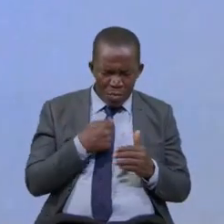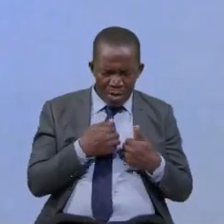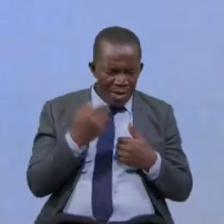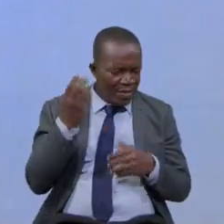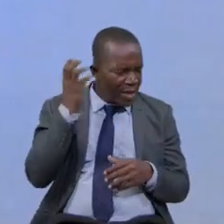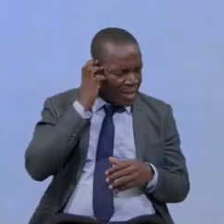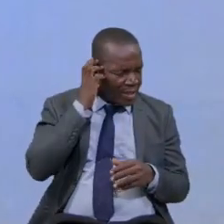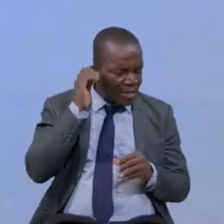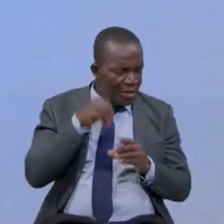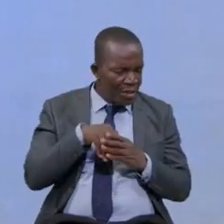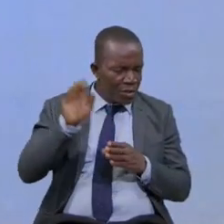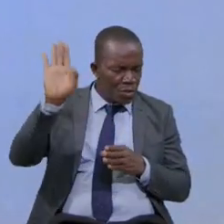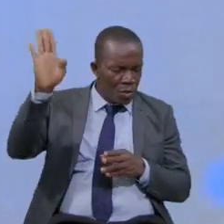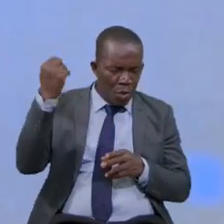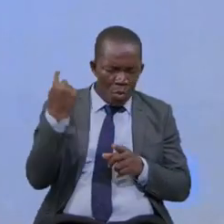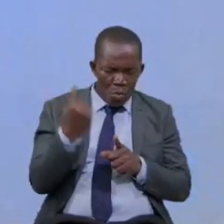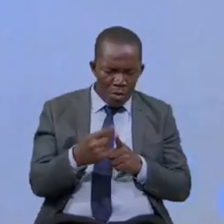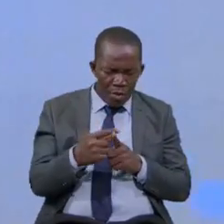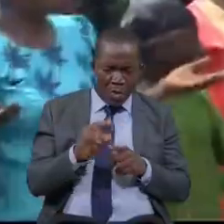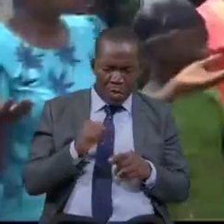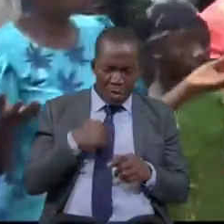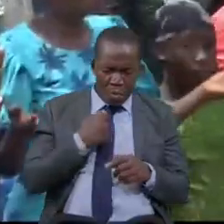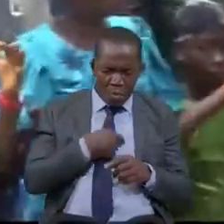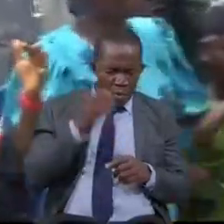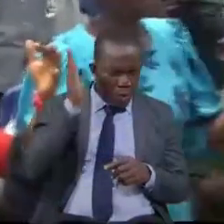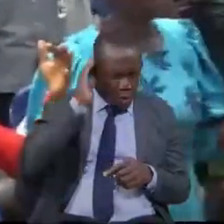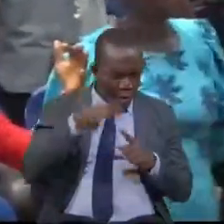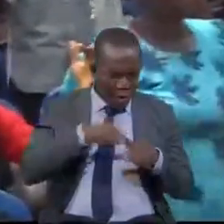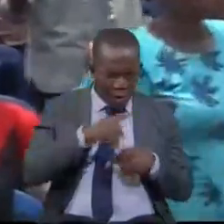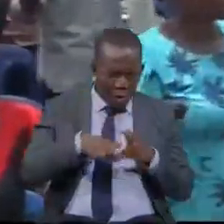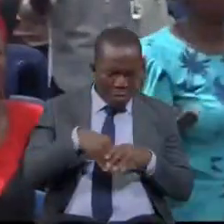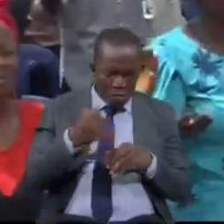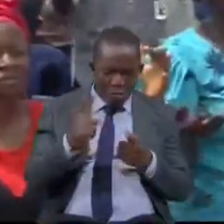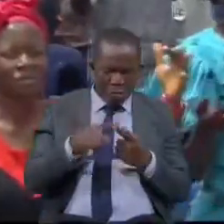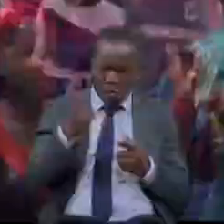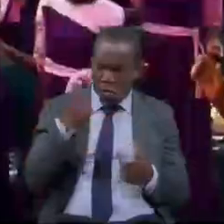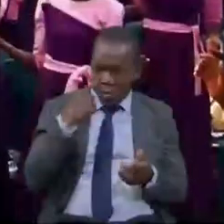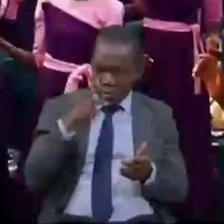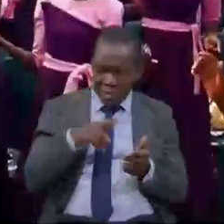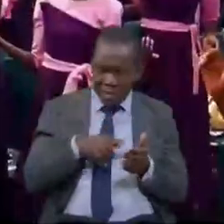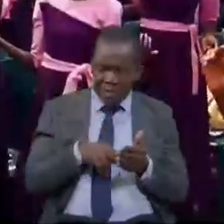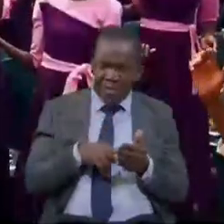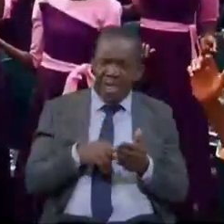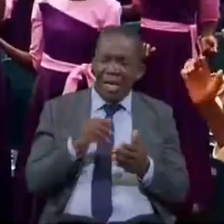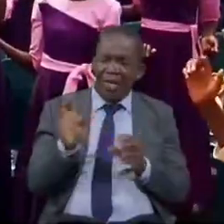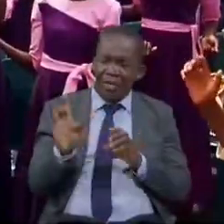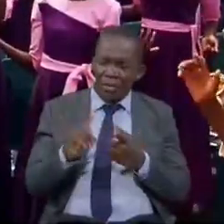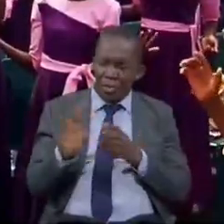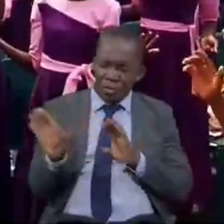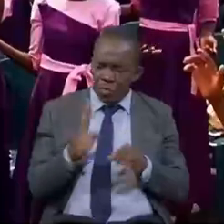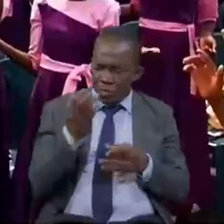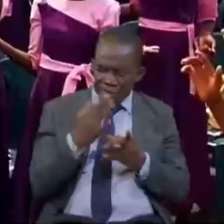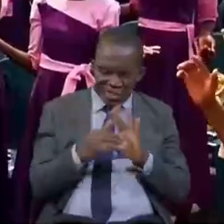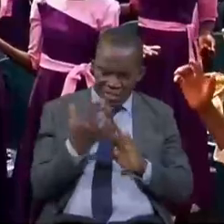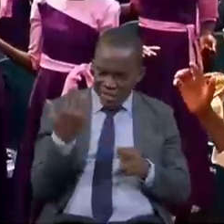nous partons pour observer, mettre en pratique, obéir au nom de Jésus.